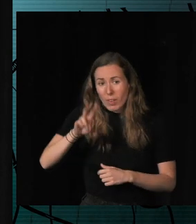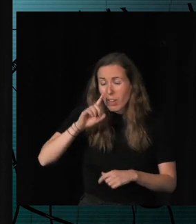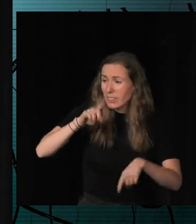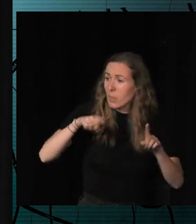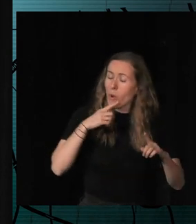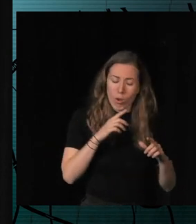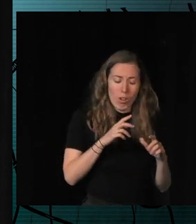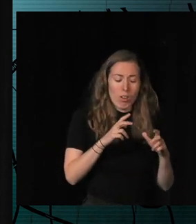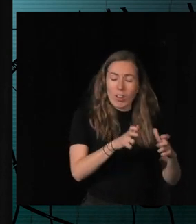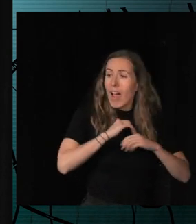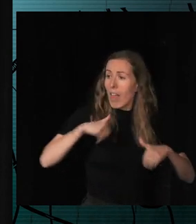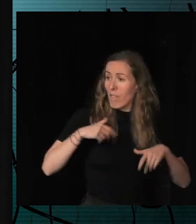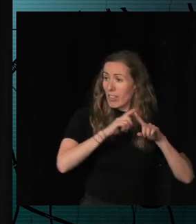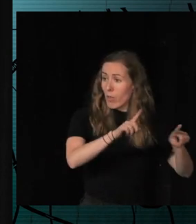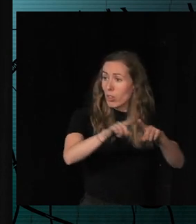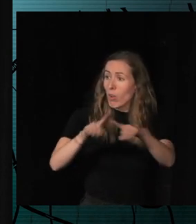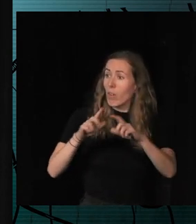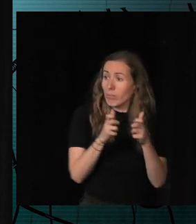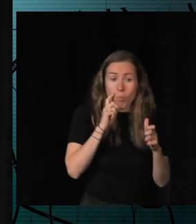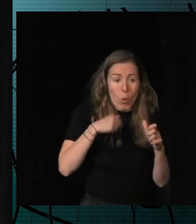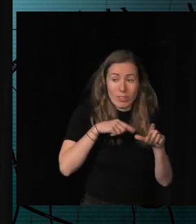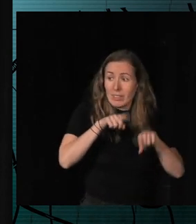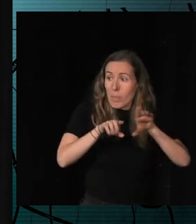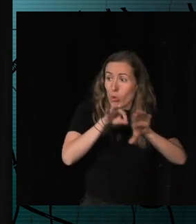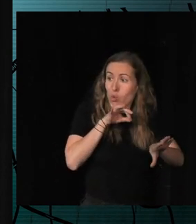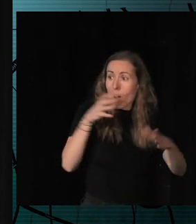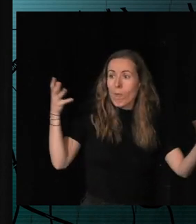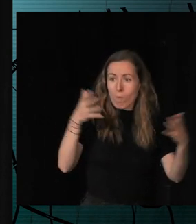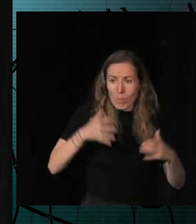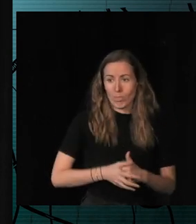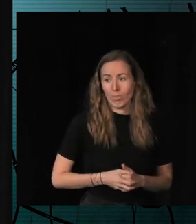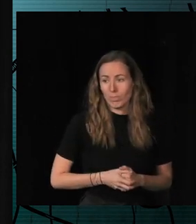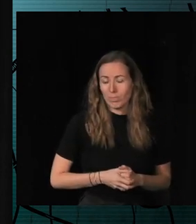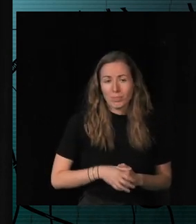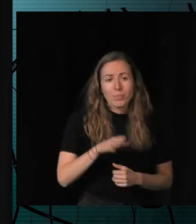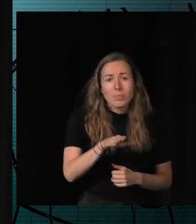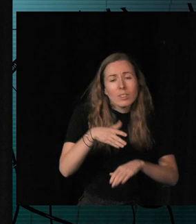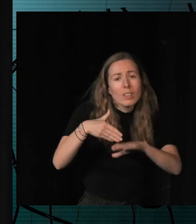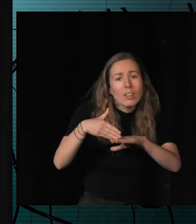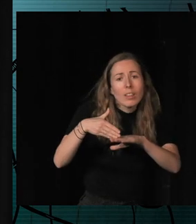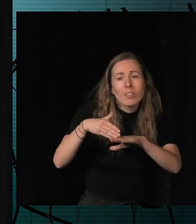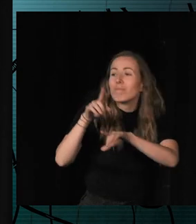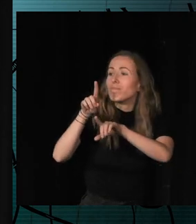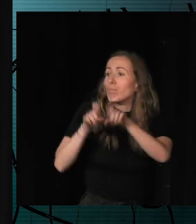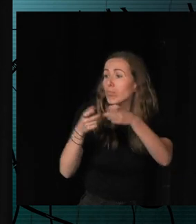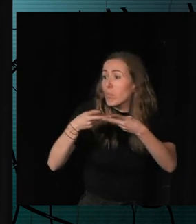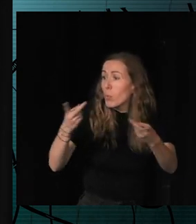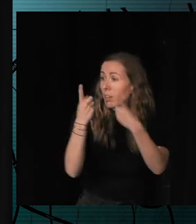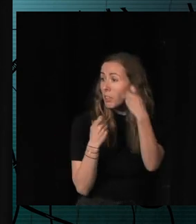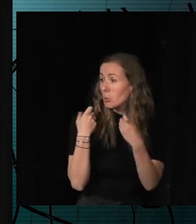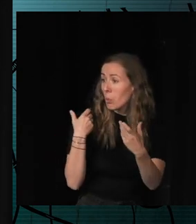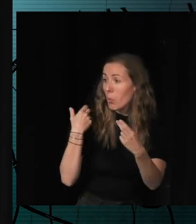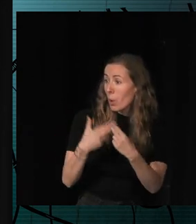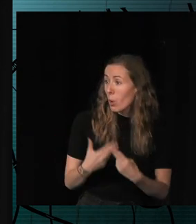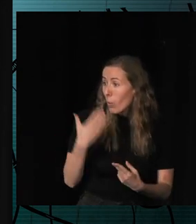le jeu euh avant on va peut-être faire une petite un petit truc questionréponse si ça vous intéresse